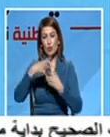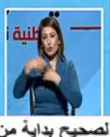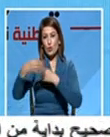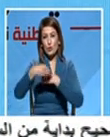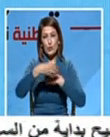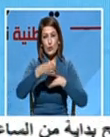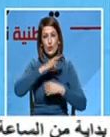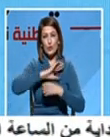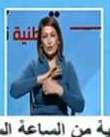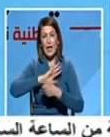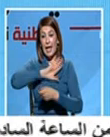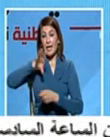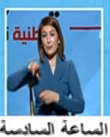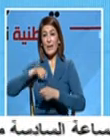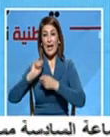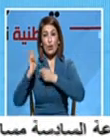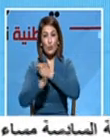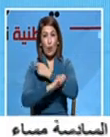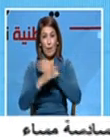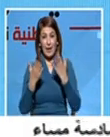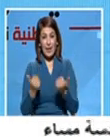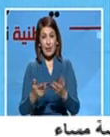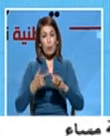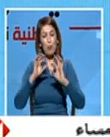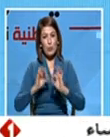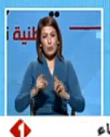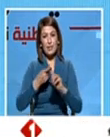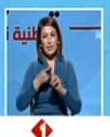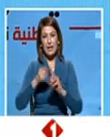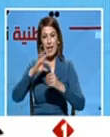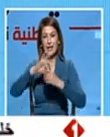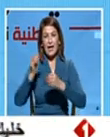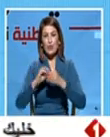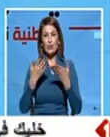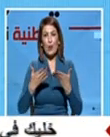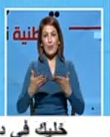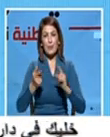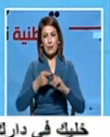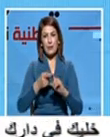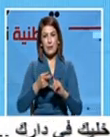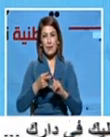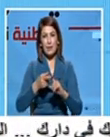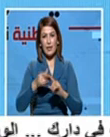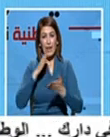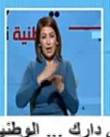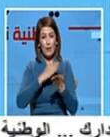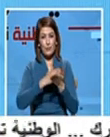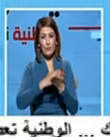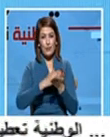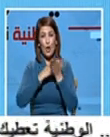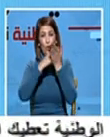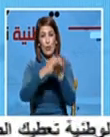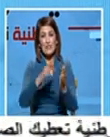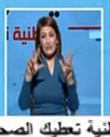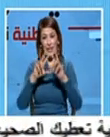اخر الاسبوع هذا ان شاء الله. شنو الحل تراتيني مثلا الحل هو هوا كيفاش معناتها اولا الوصفه الالكترونيه مش